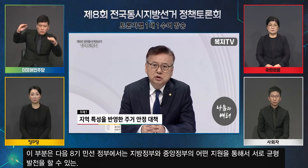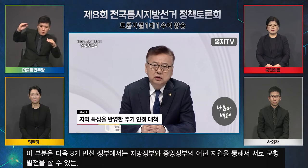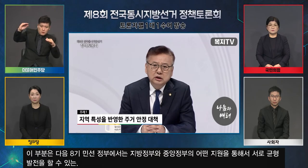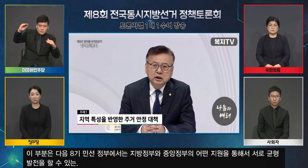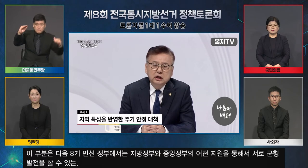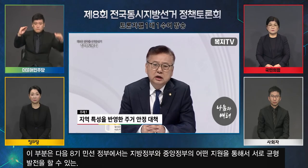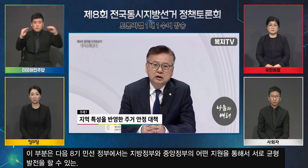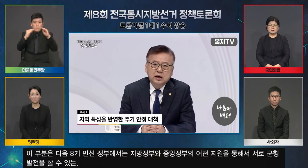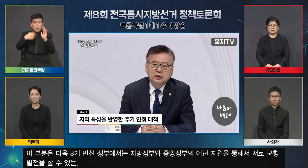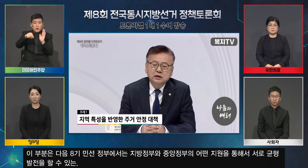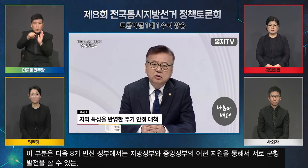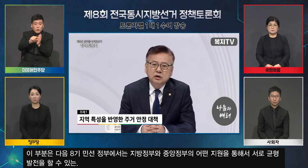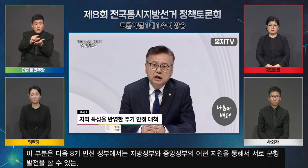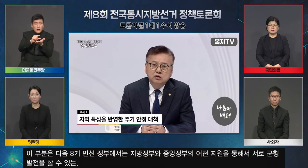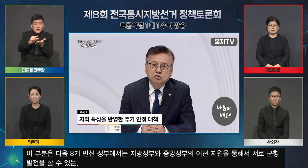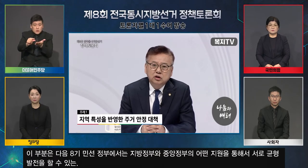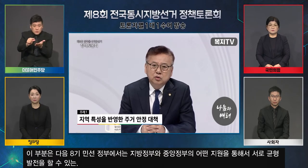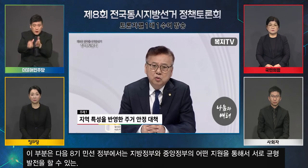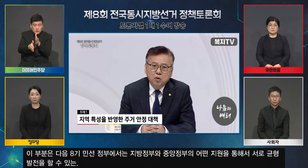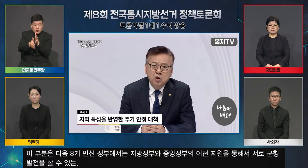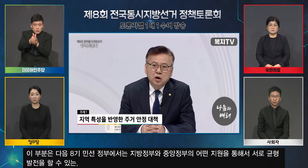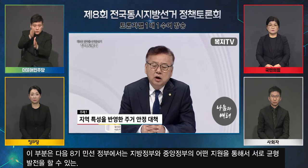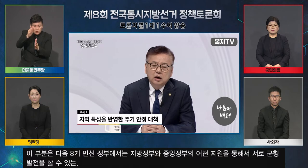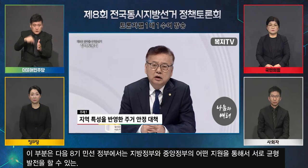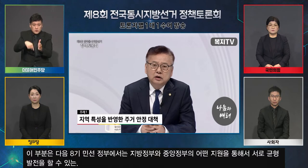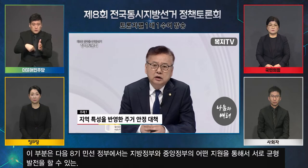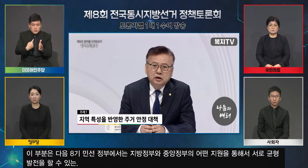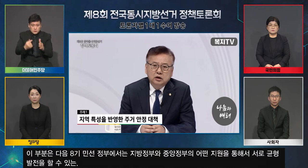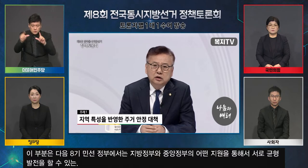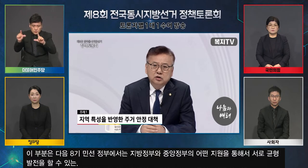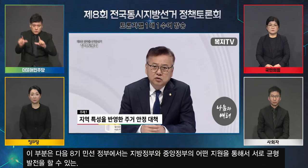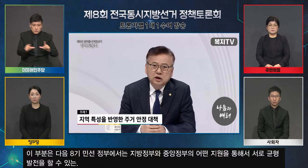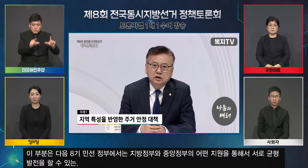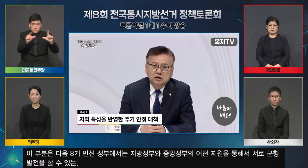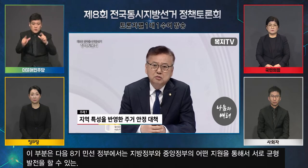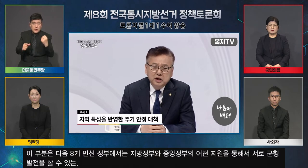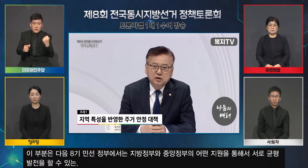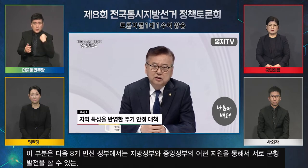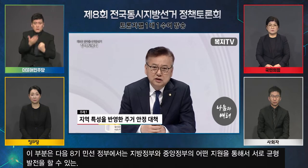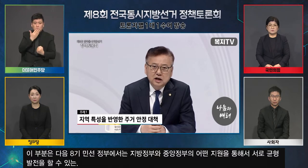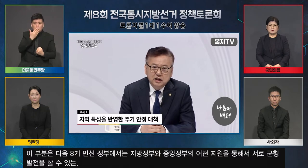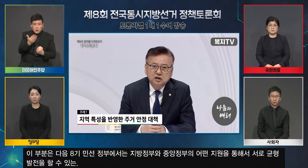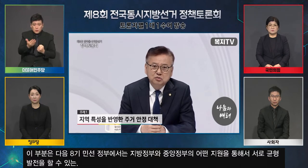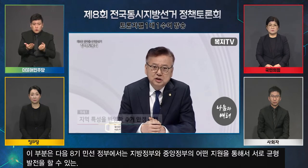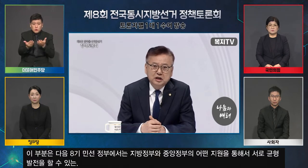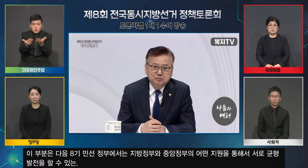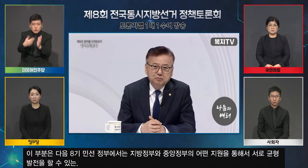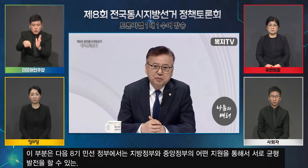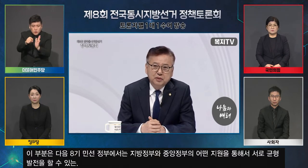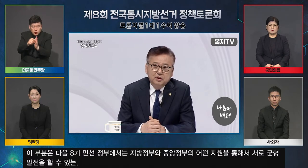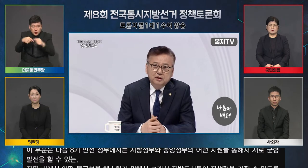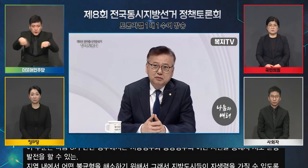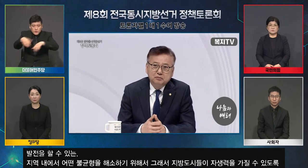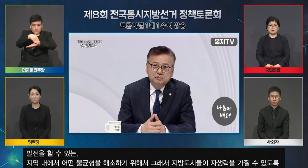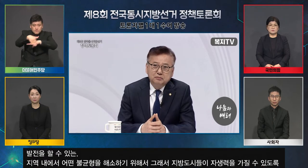지방도시들이 자생력을 가질 수 있도록 정책들을 마련을 하겠습니다.